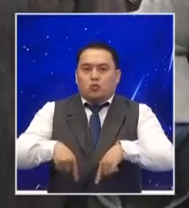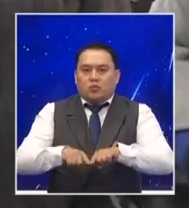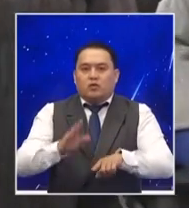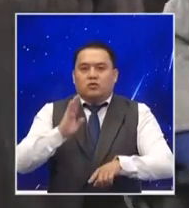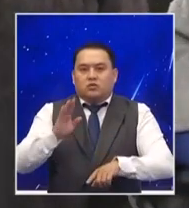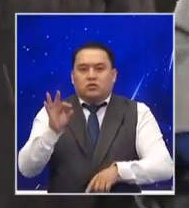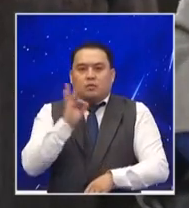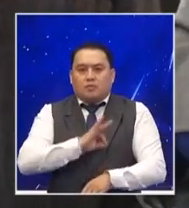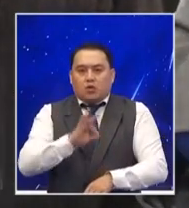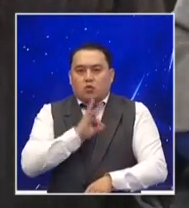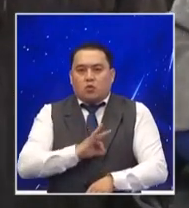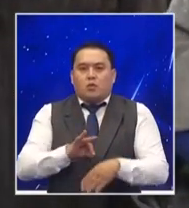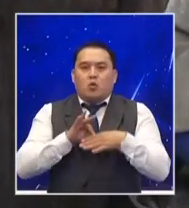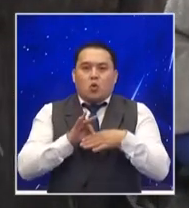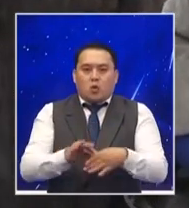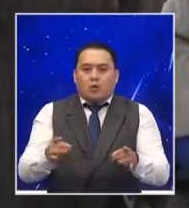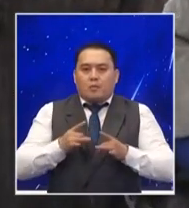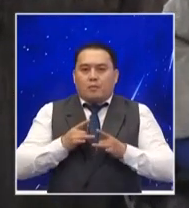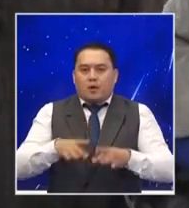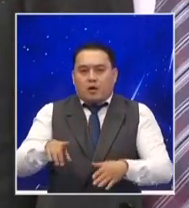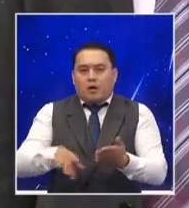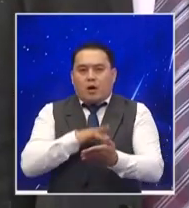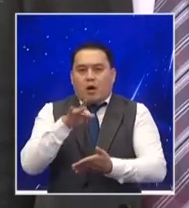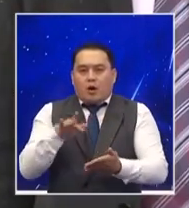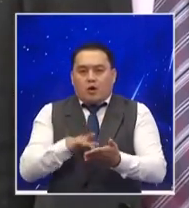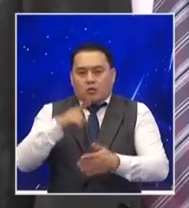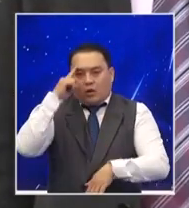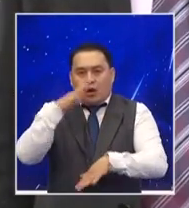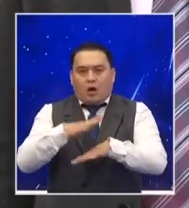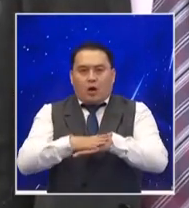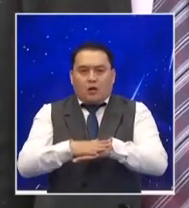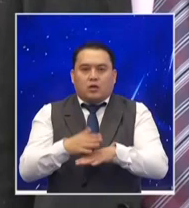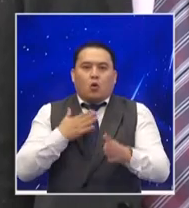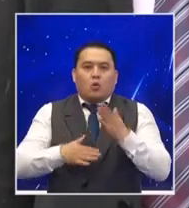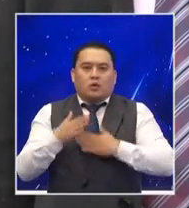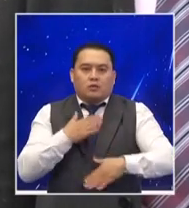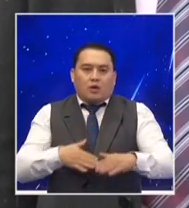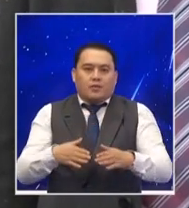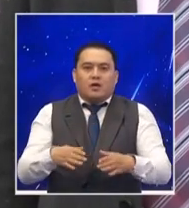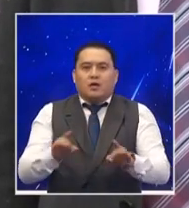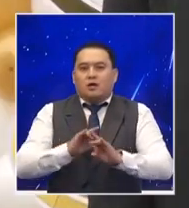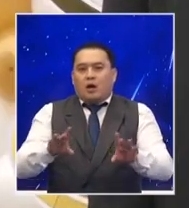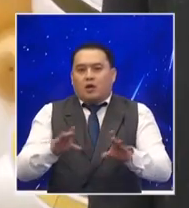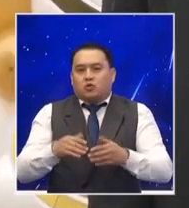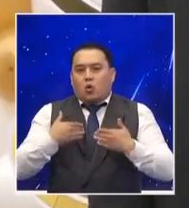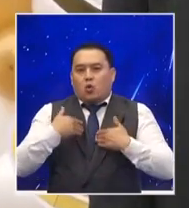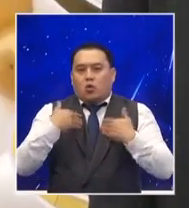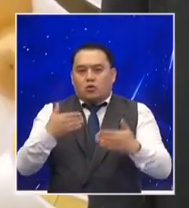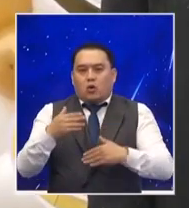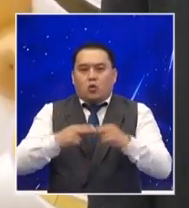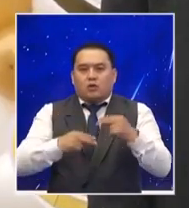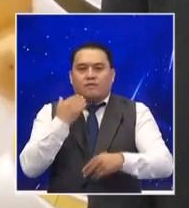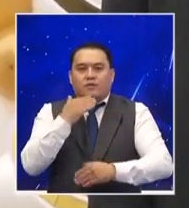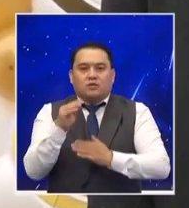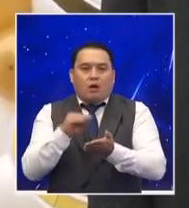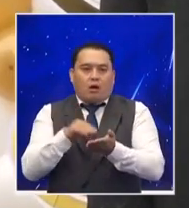демалыстарын тиімді өткізеді. Салтанатты шарада аудан басшысы берекеліктер қуанышына ортақтасты. Нысан құрылысының сапасын